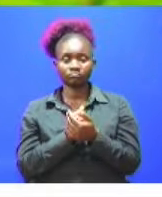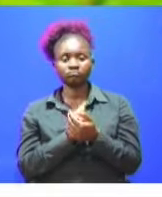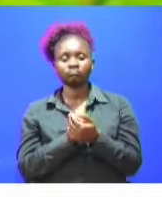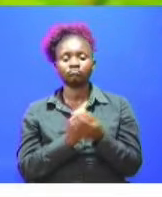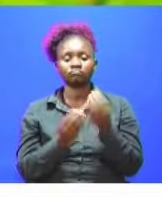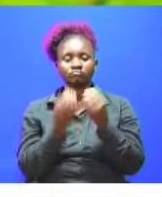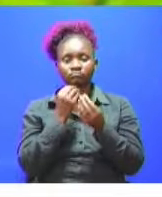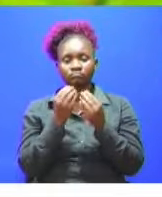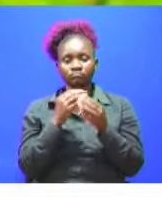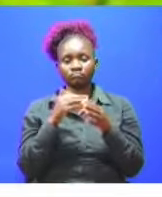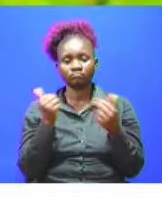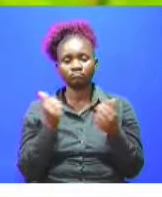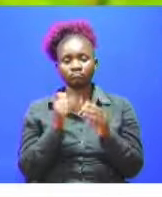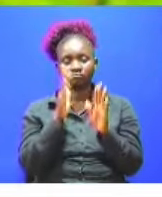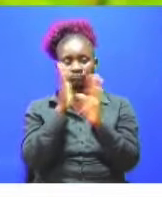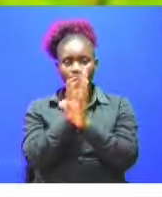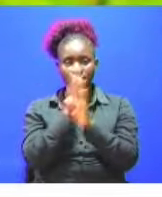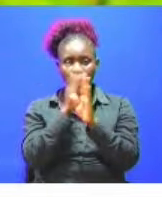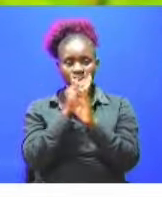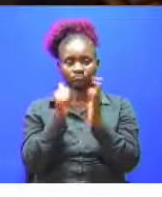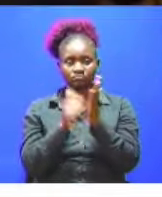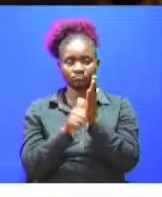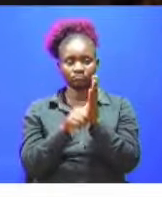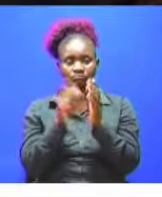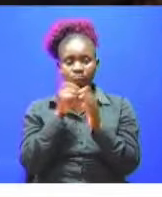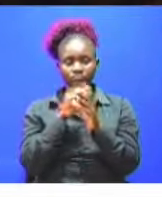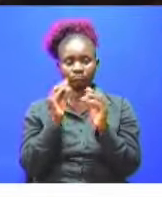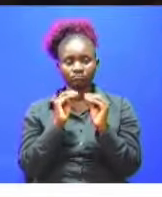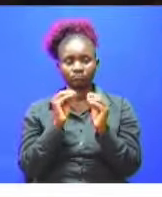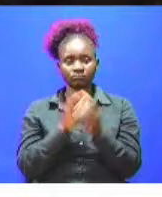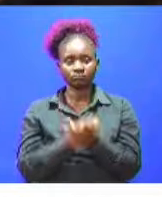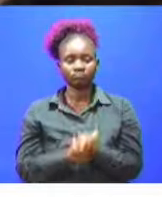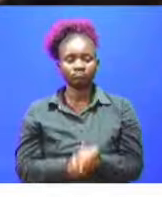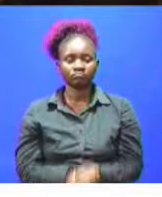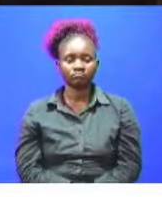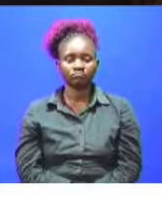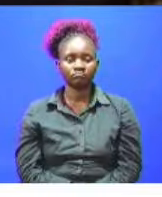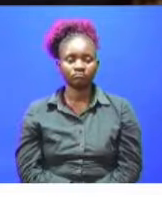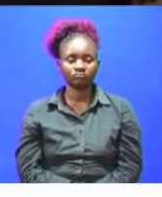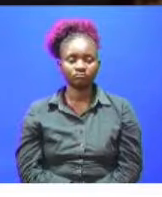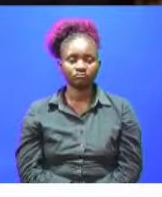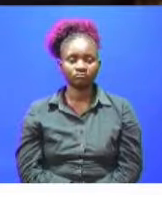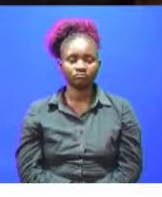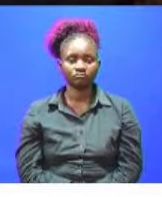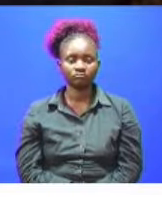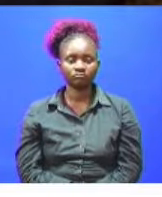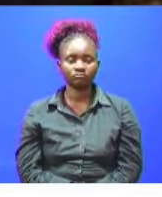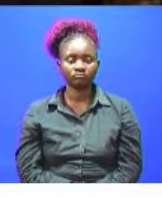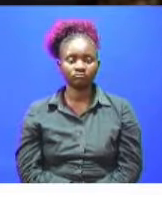ndagira kera kera ku bisa mu chando tura konyeka uriga ire don siririgo